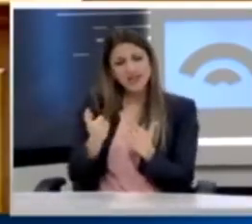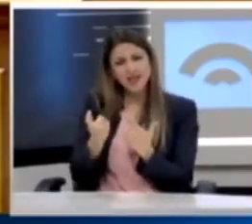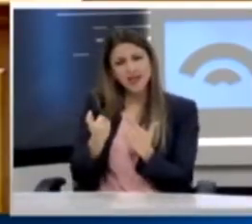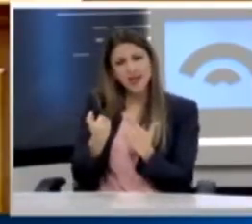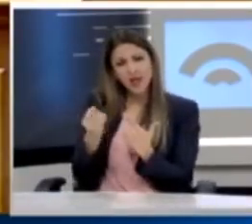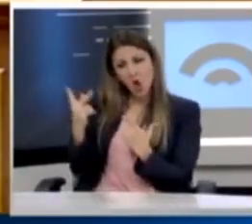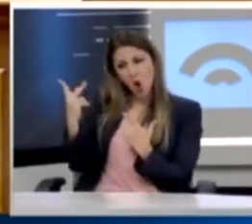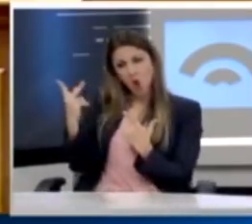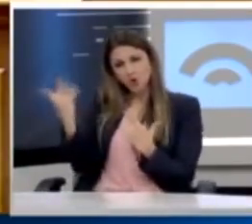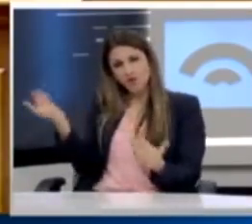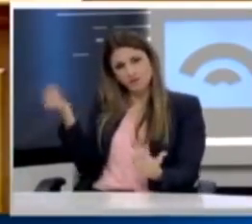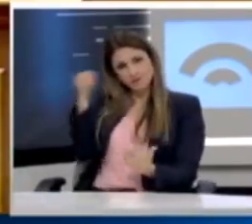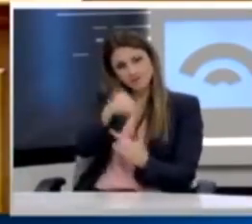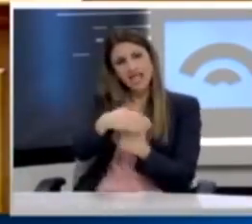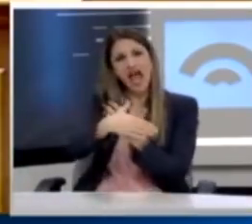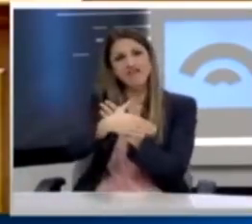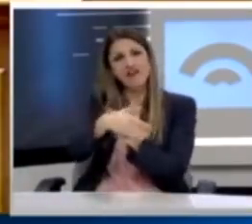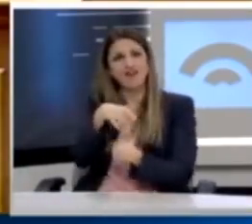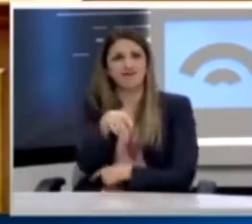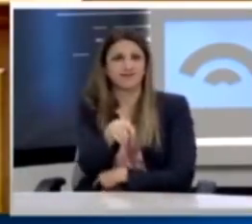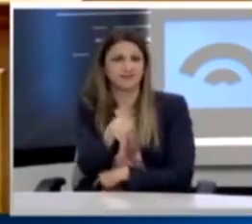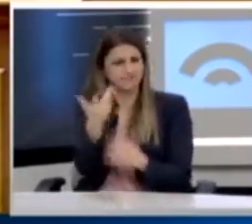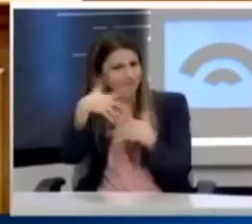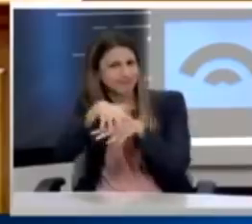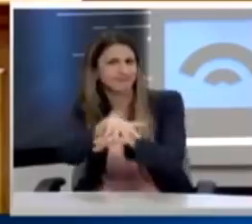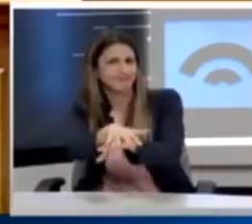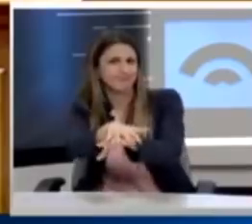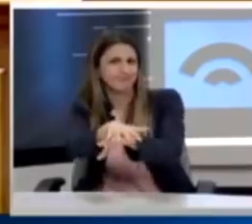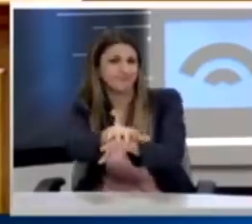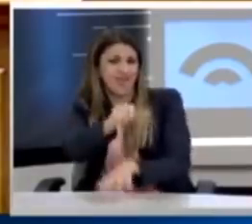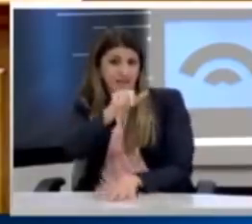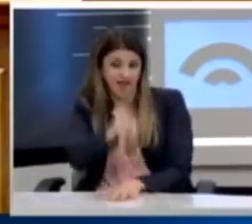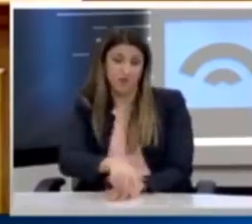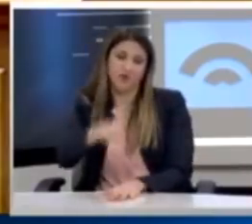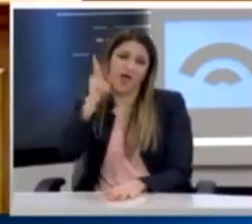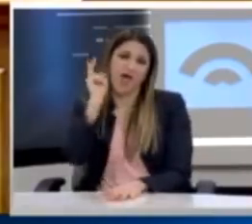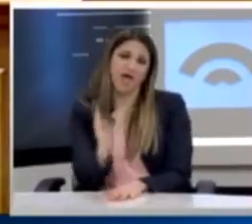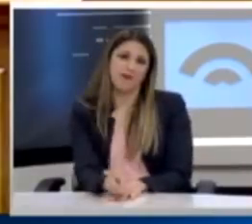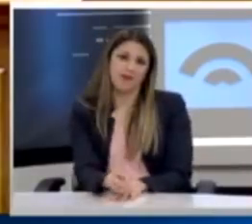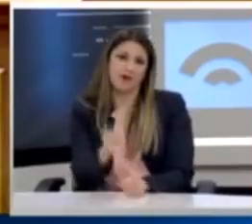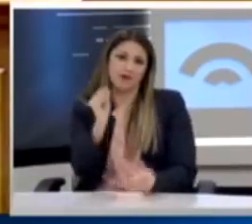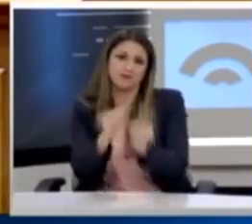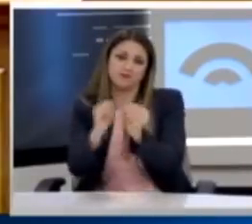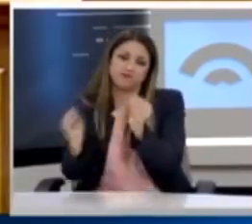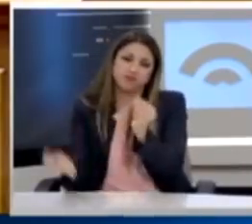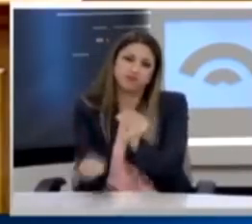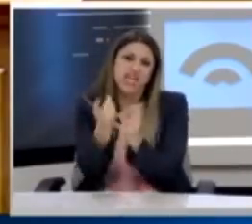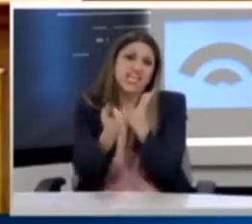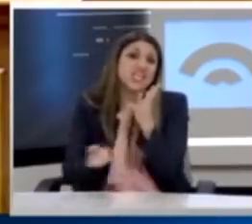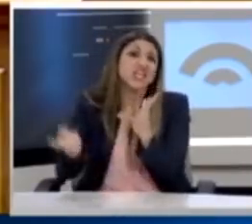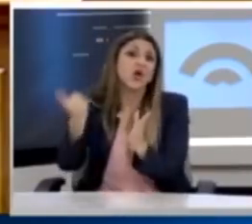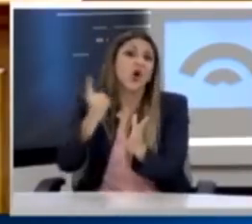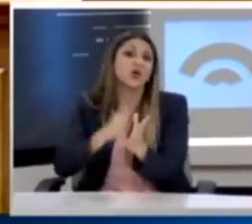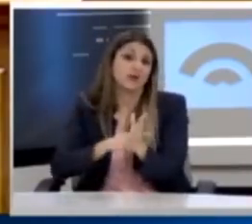του Κωσόβου στην Αλβανία. Ενέργειες που μπορεί να ανοίξουν και άλλες πληγές στη γειτονιά μας.